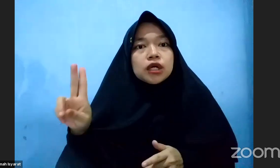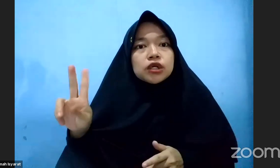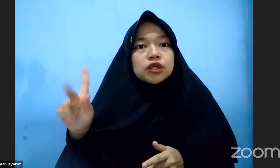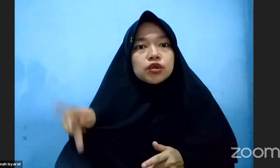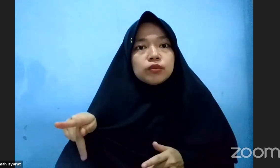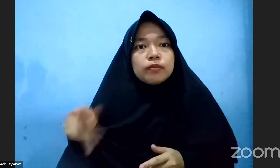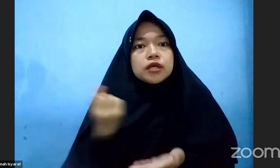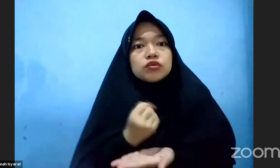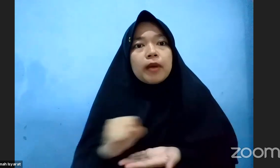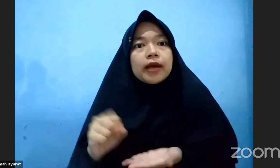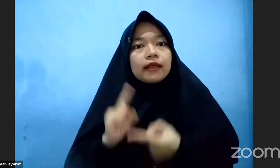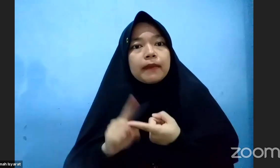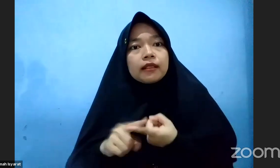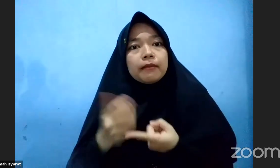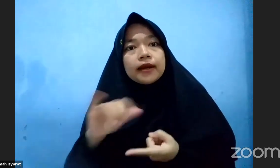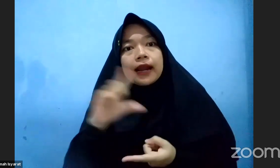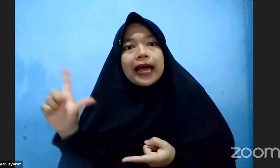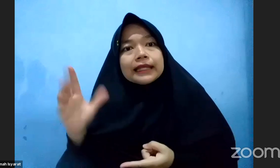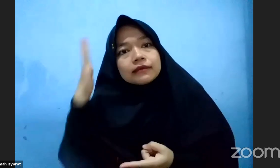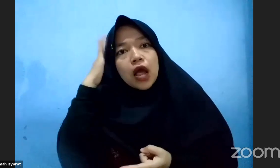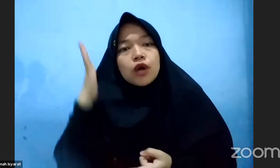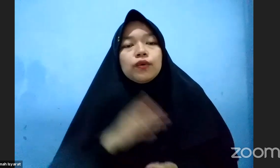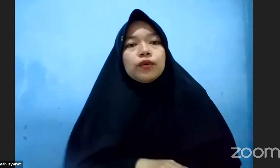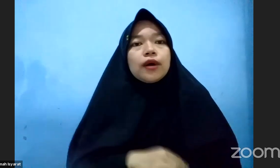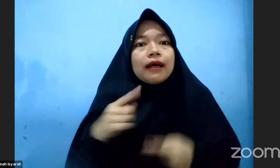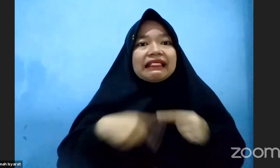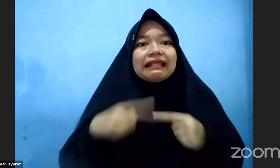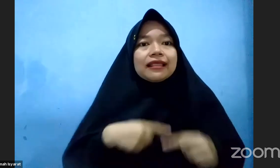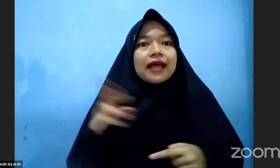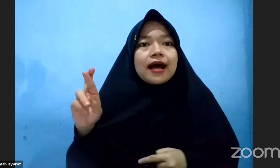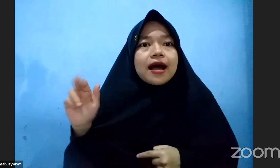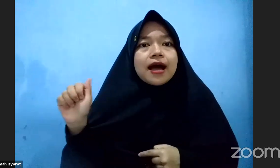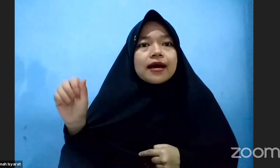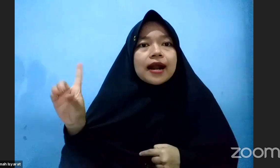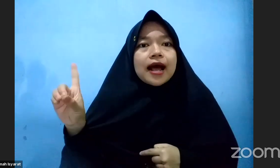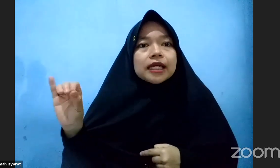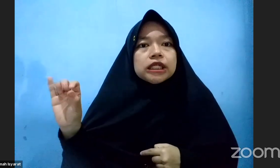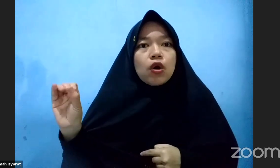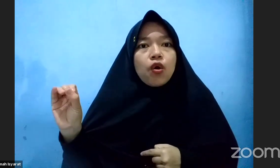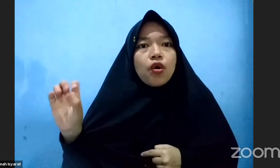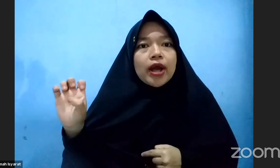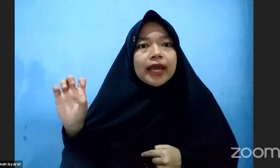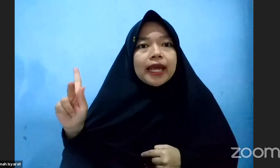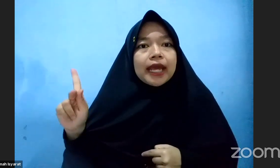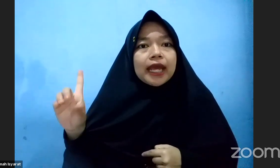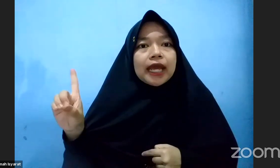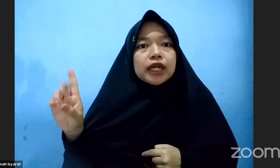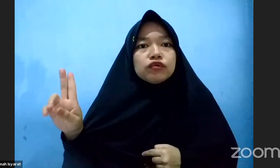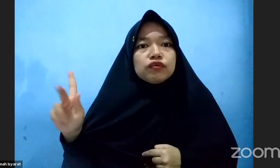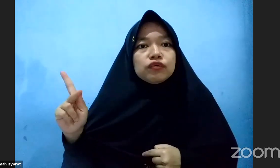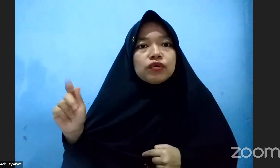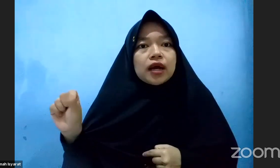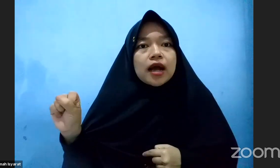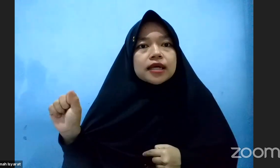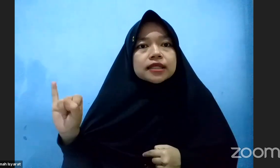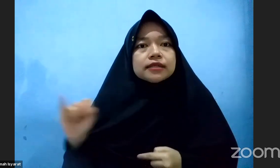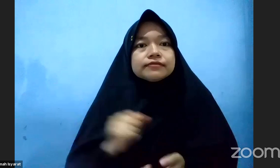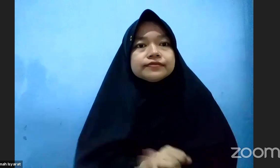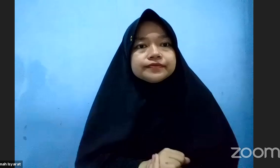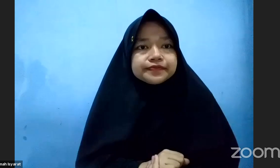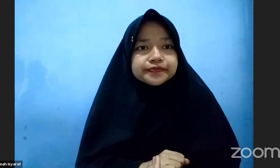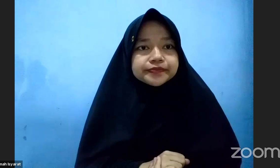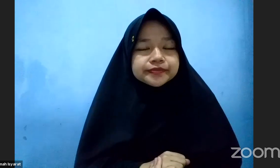dan kemudian juga Bu Erma mungkin tahun lalu kami di gtk mengadakan lomba untuk